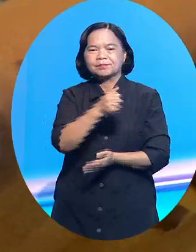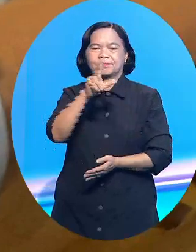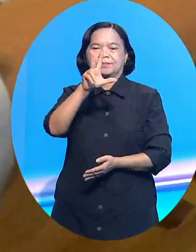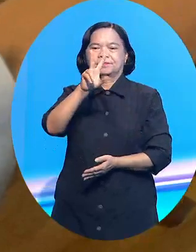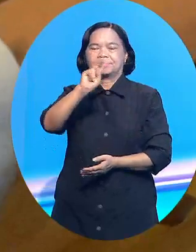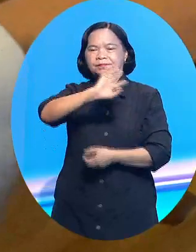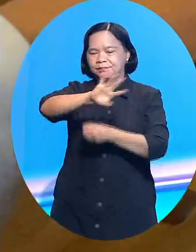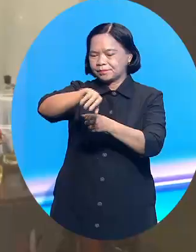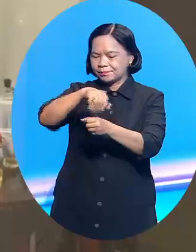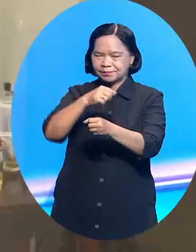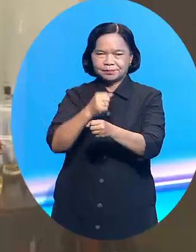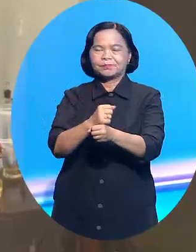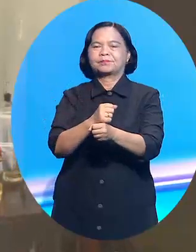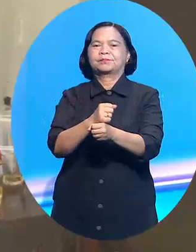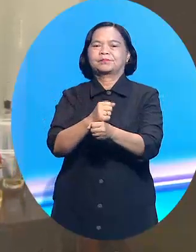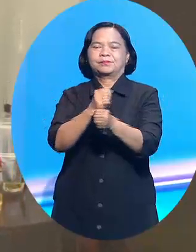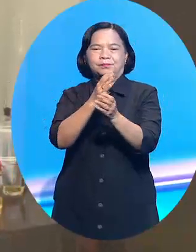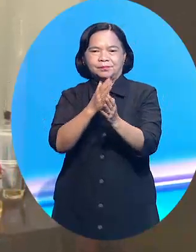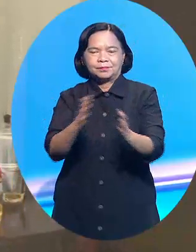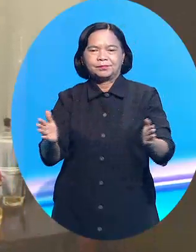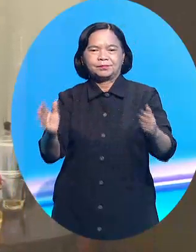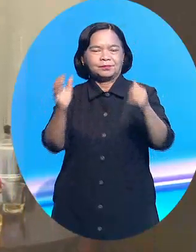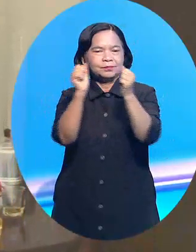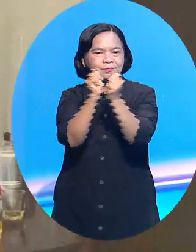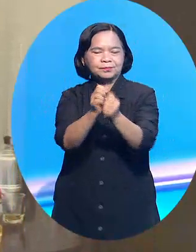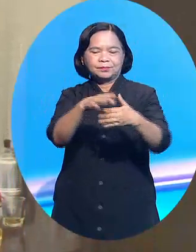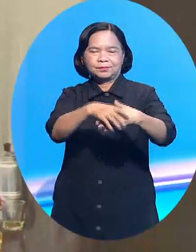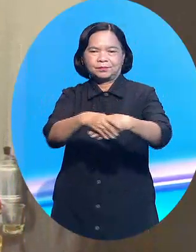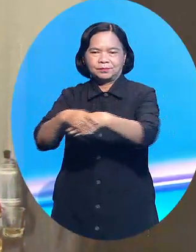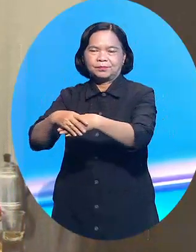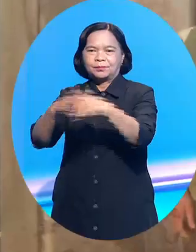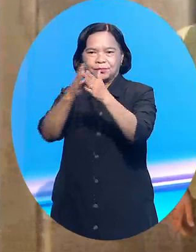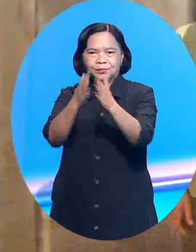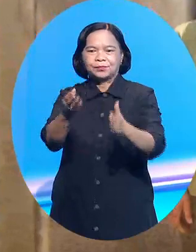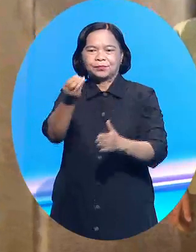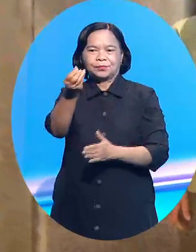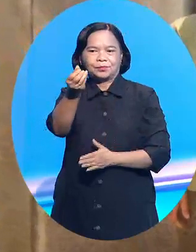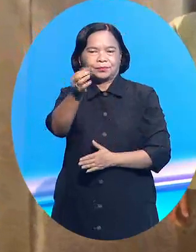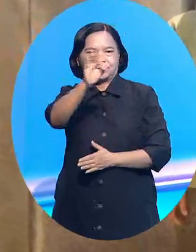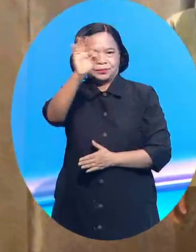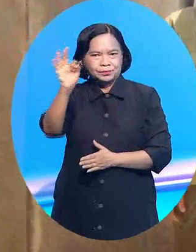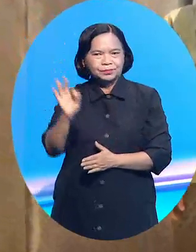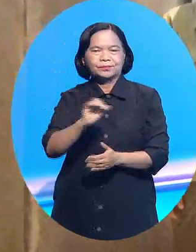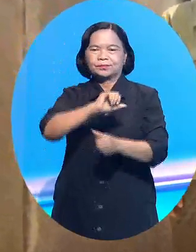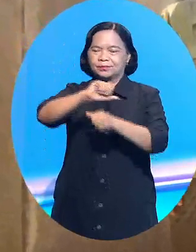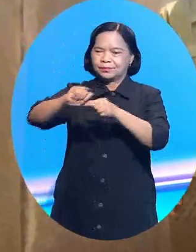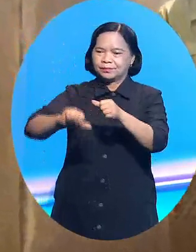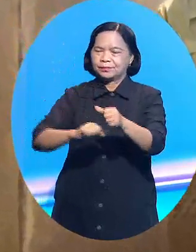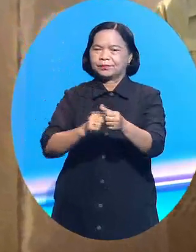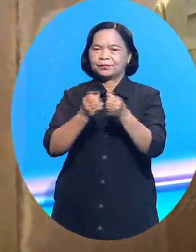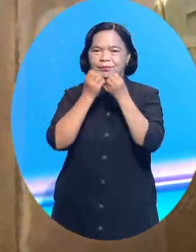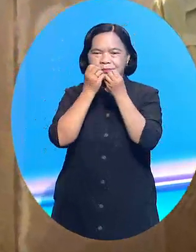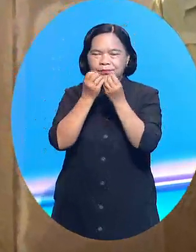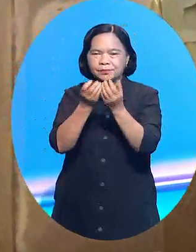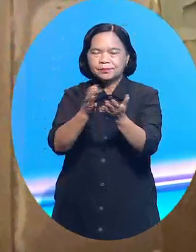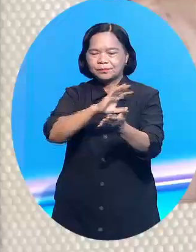tuổi, từ nhiều chục năm qua, ông đã cùng các đồng đội của mình vận động được hàng chục tỷ đồng để thực hiện các hoạt động đền ơn đáp nghĩa, an